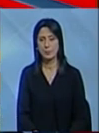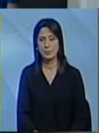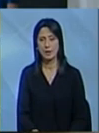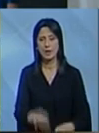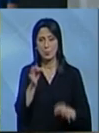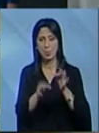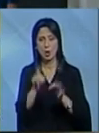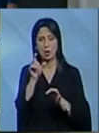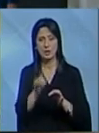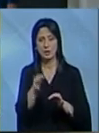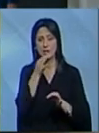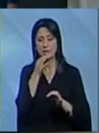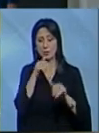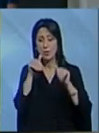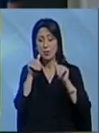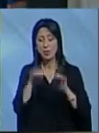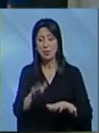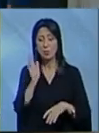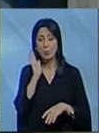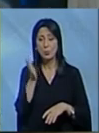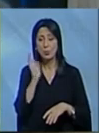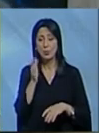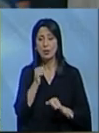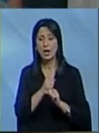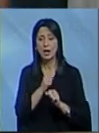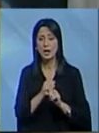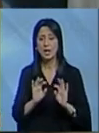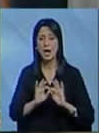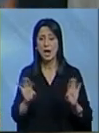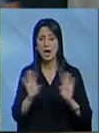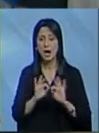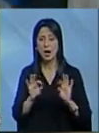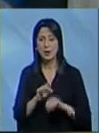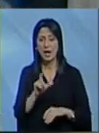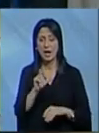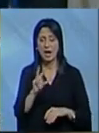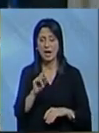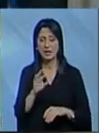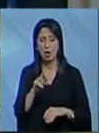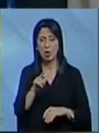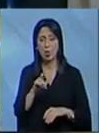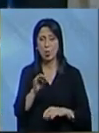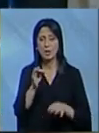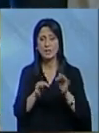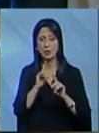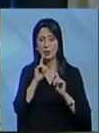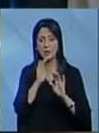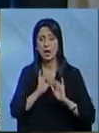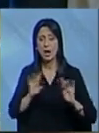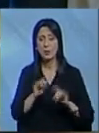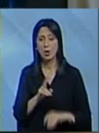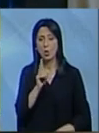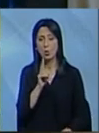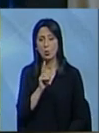დიახ, მოსამართლემ სანამ გამამტყუნებელ განაჩენს გამოაცხადებდა გააკეთა განმარტება და როგორც ელენე გოგუაძემ სასამართლოს ხდომაზე განმარტა,